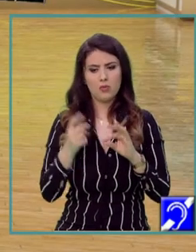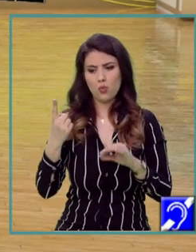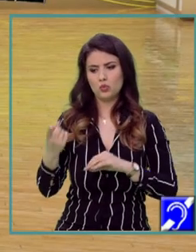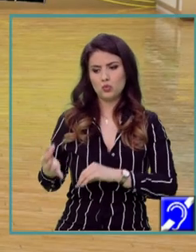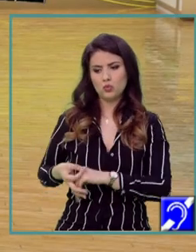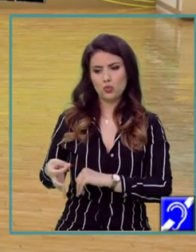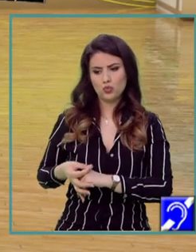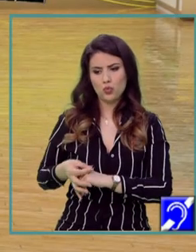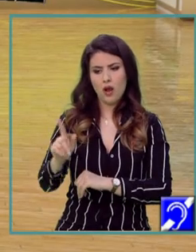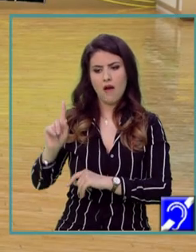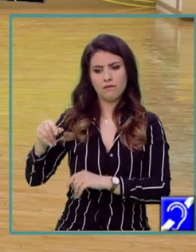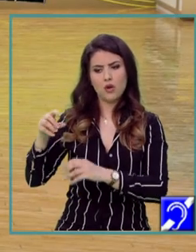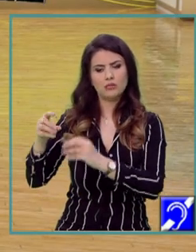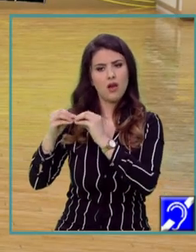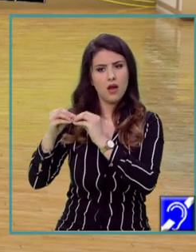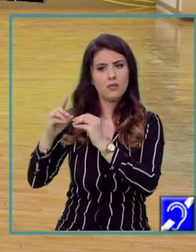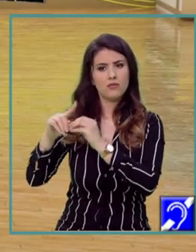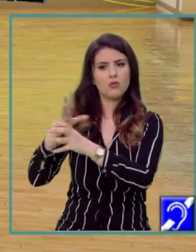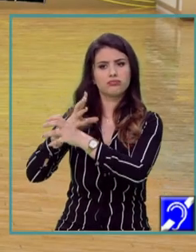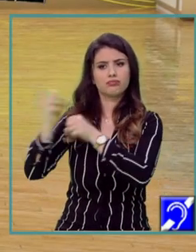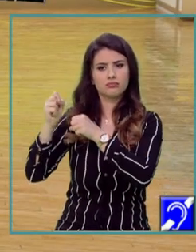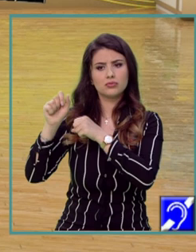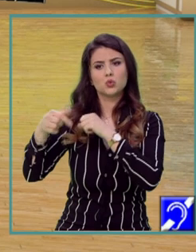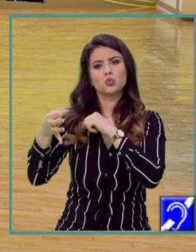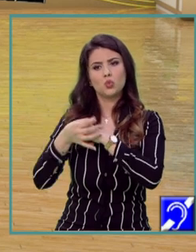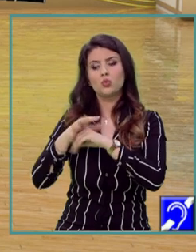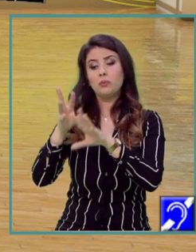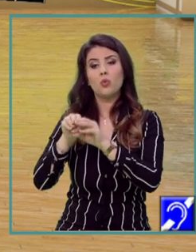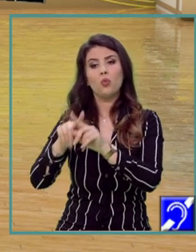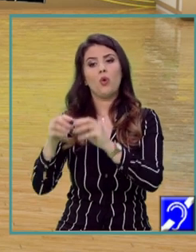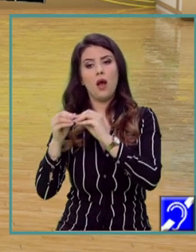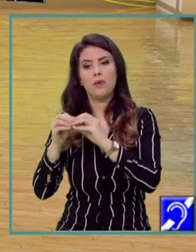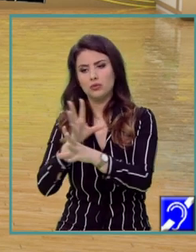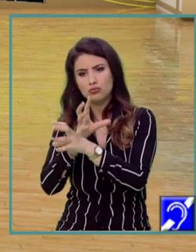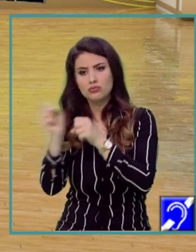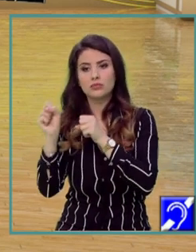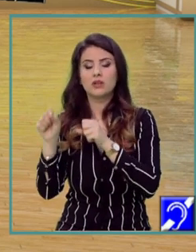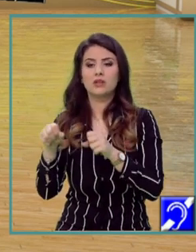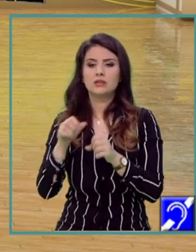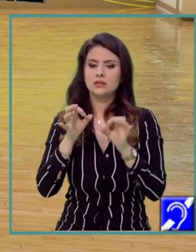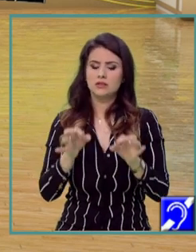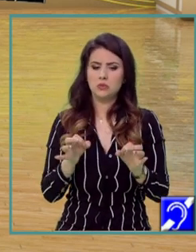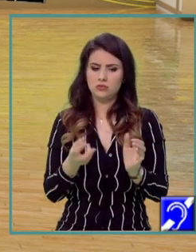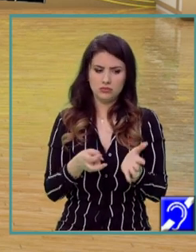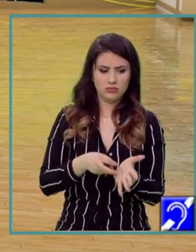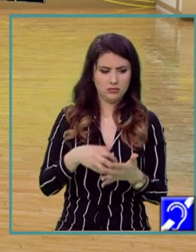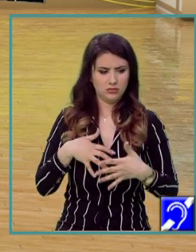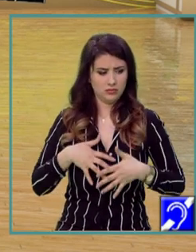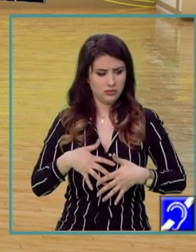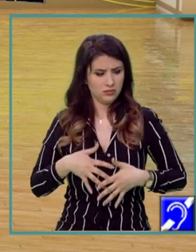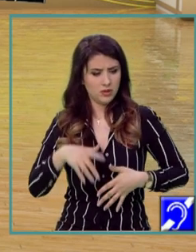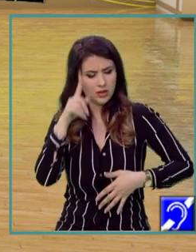care a fost ucisă de soț împreună cu amantul acesteia sigur că trezește de un fel sau altul regrete și